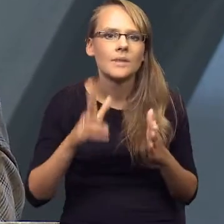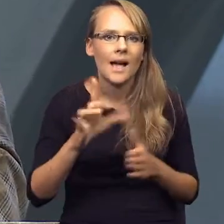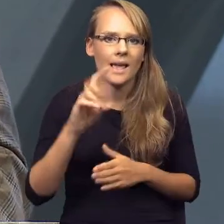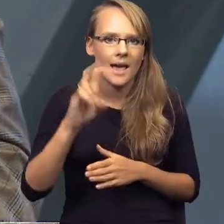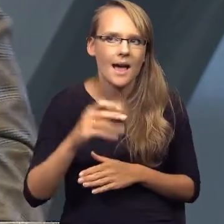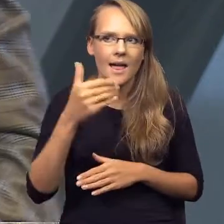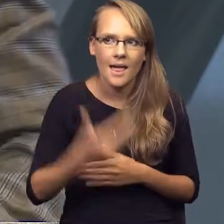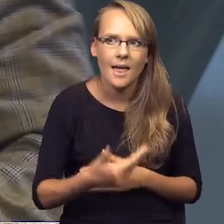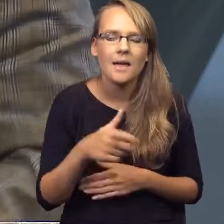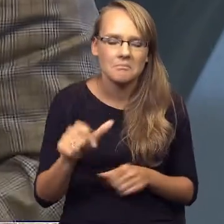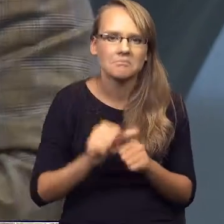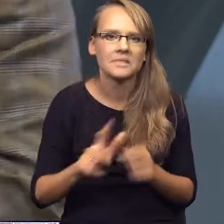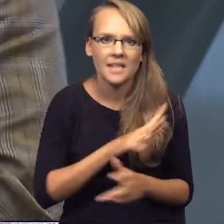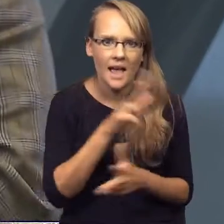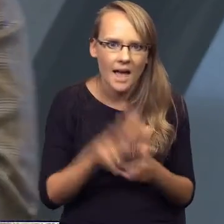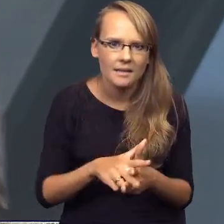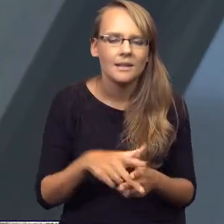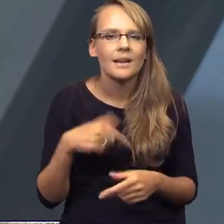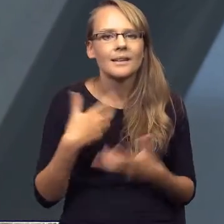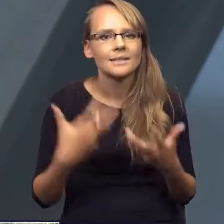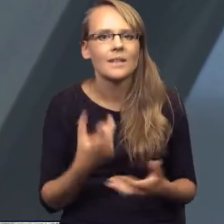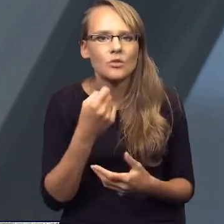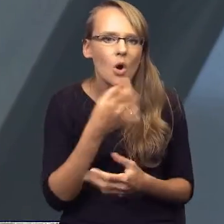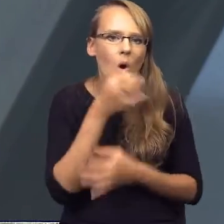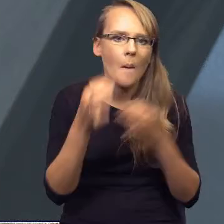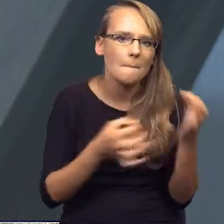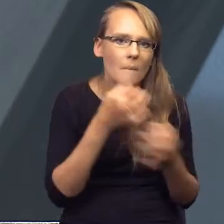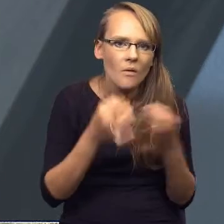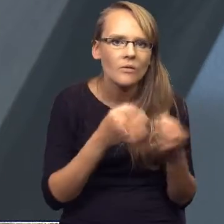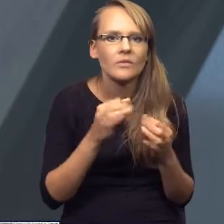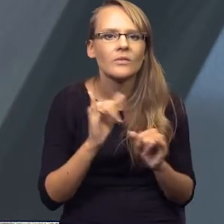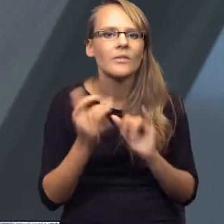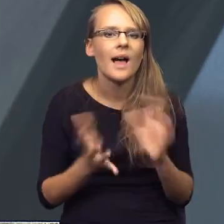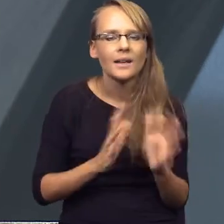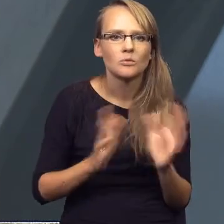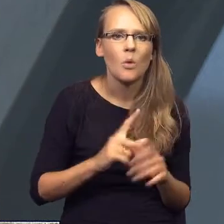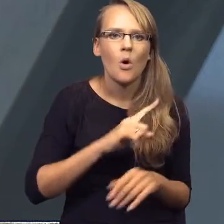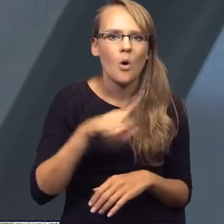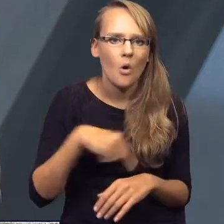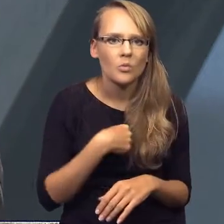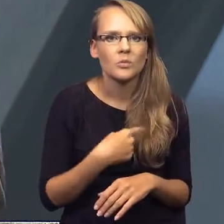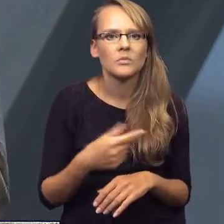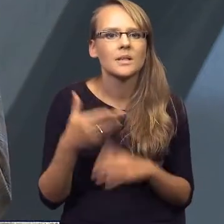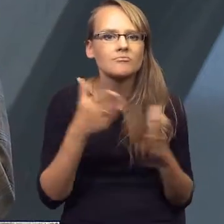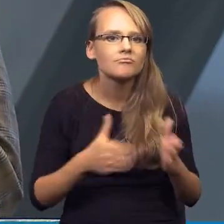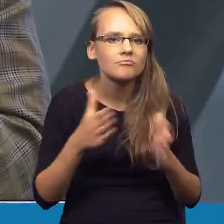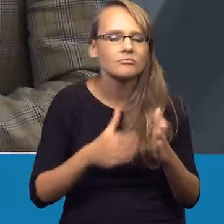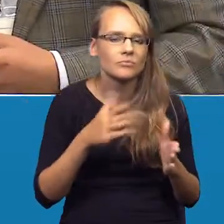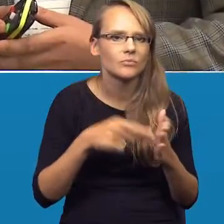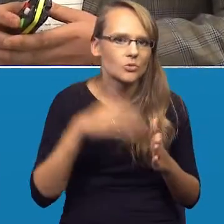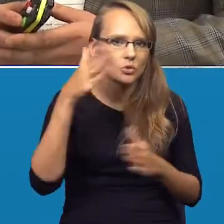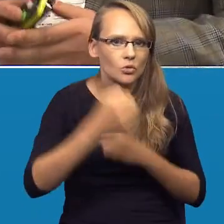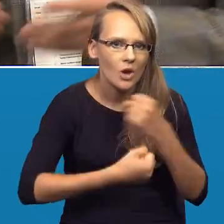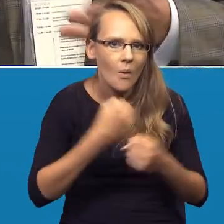została zaakceptowana. I troszeczkę chciałbym opowiedzieć, w jaki sposób podeszliśmy do jakby przyszłych działań.